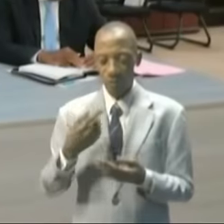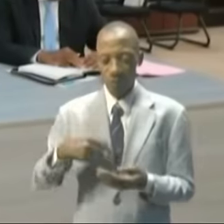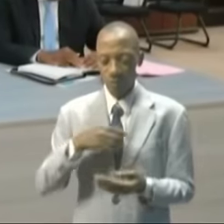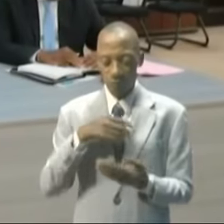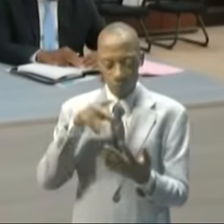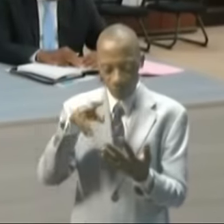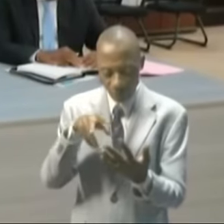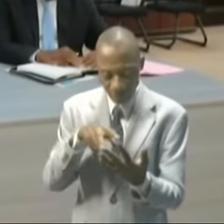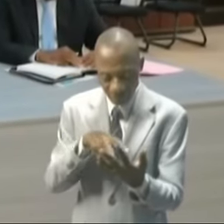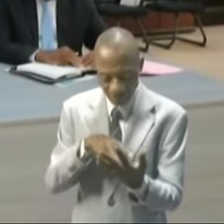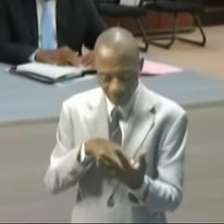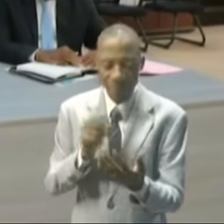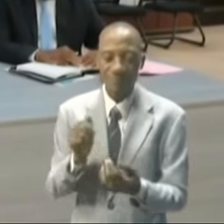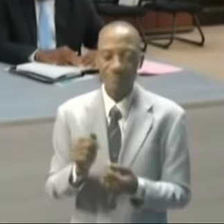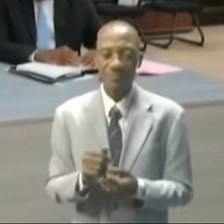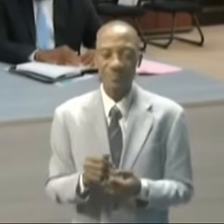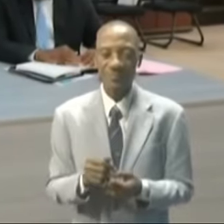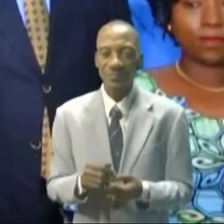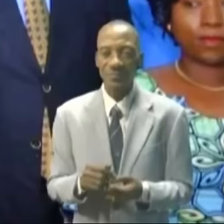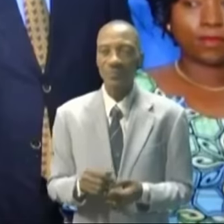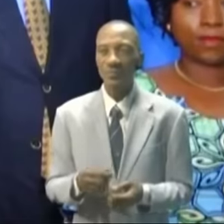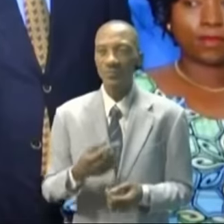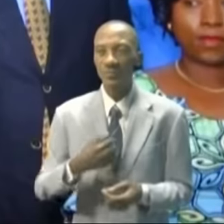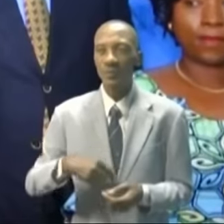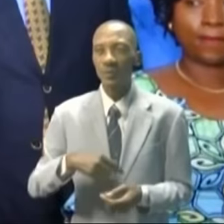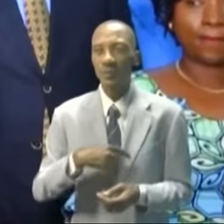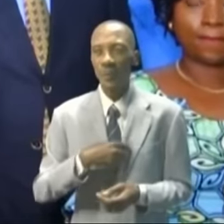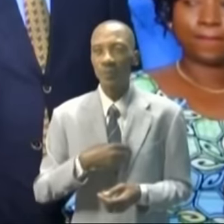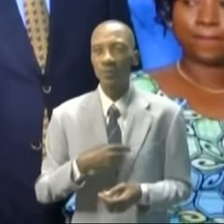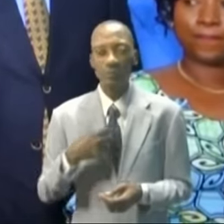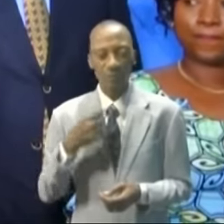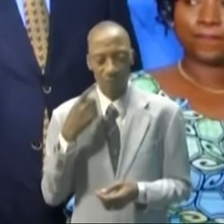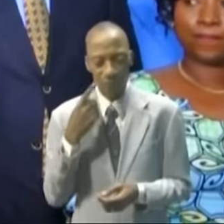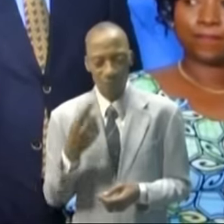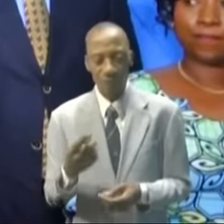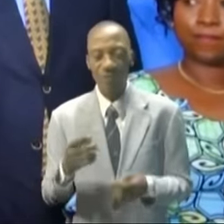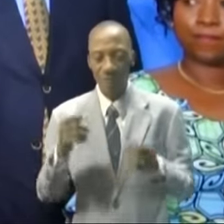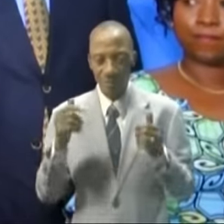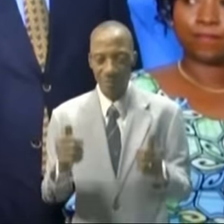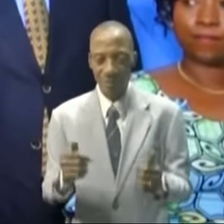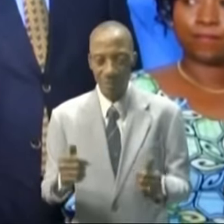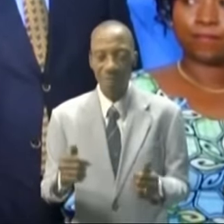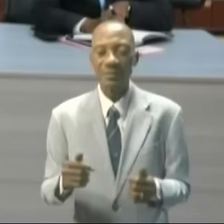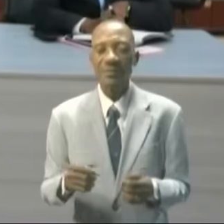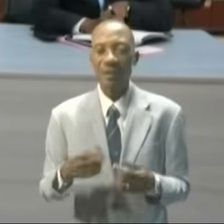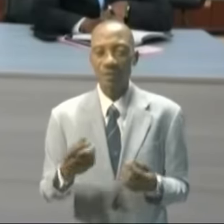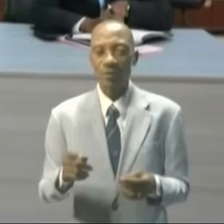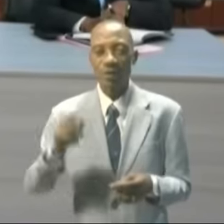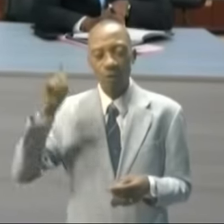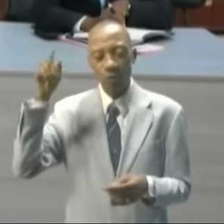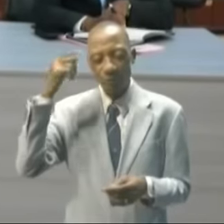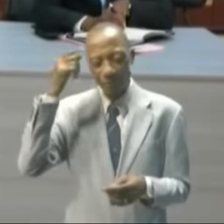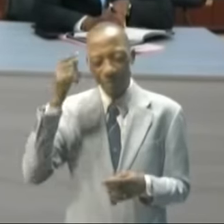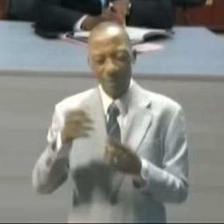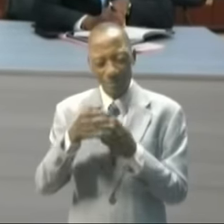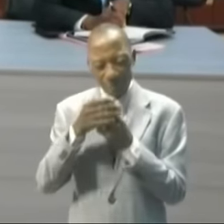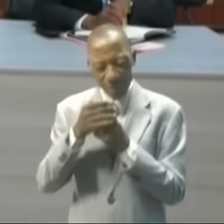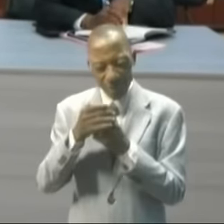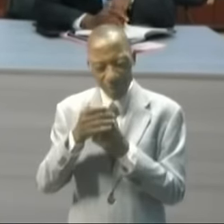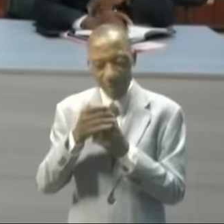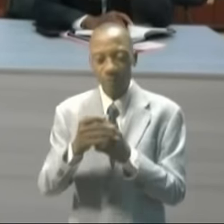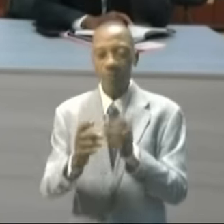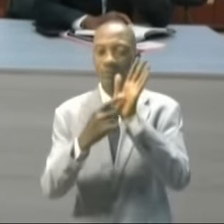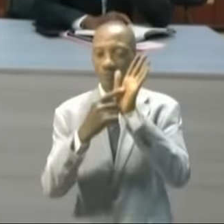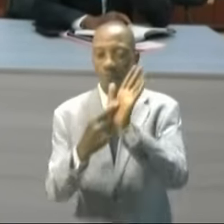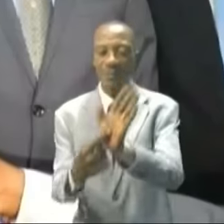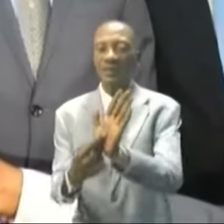après l'avoir étudié, nous viendrons ici pour l'investiture du gouvernement de la République. Aujourd'hui, nous pouvons dire que